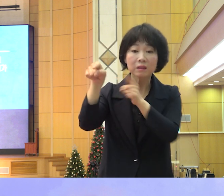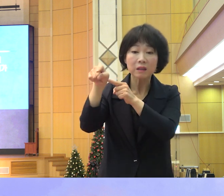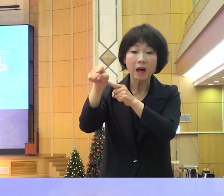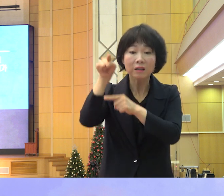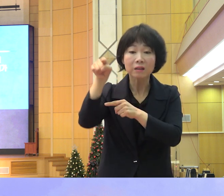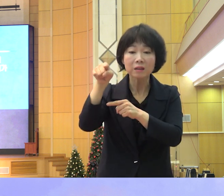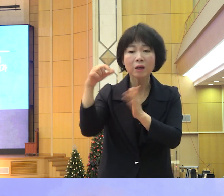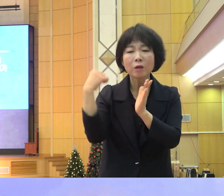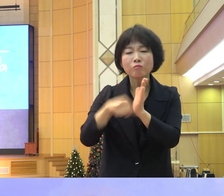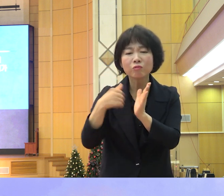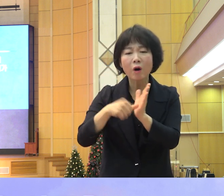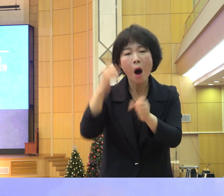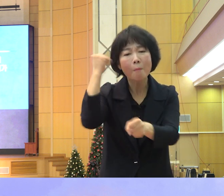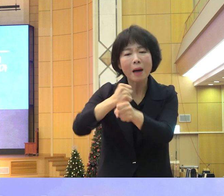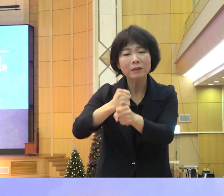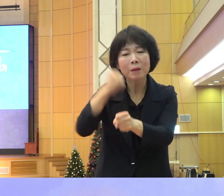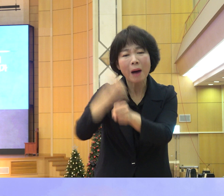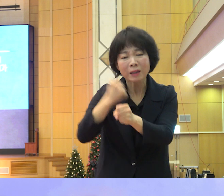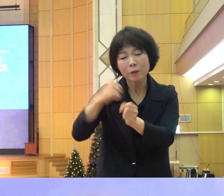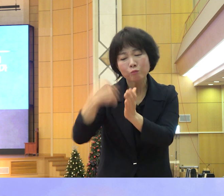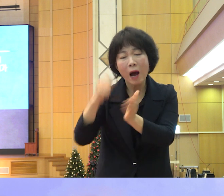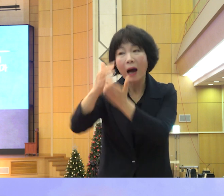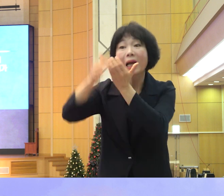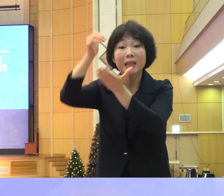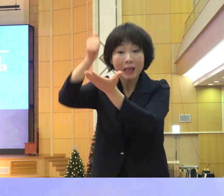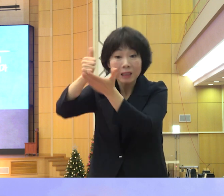그 조물 중에